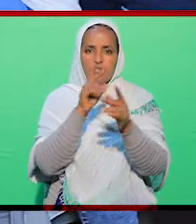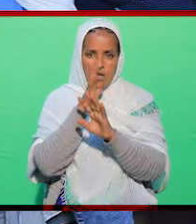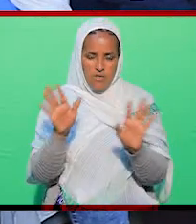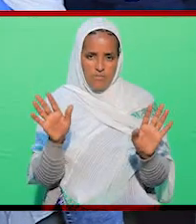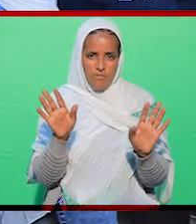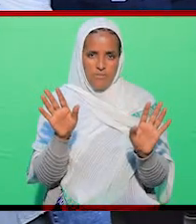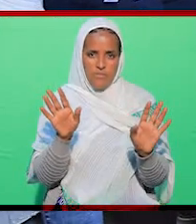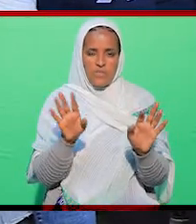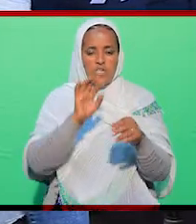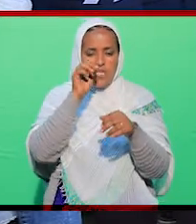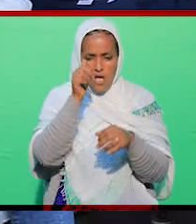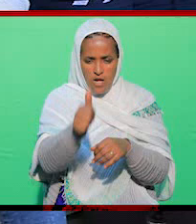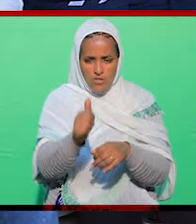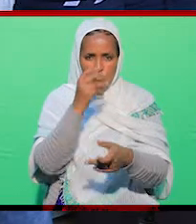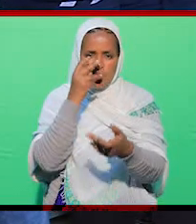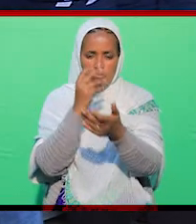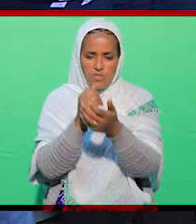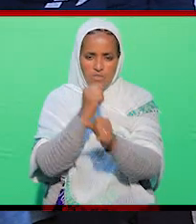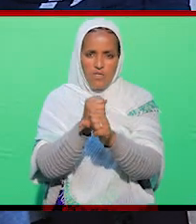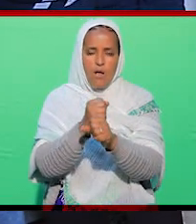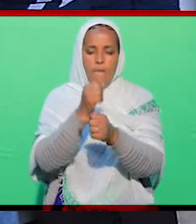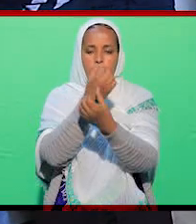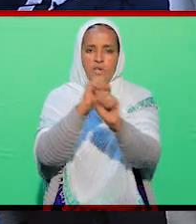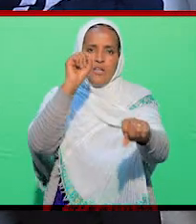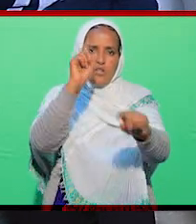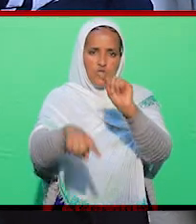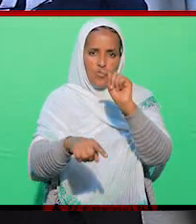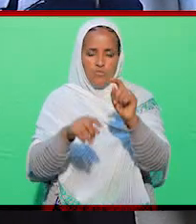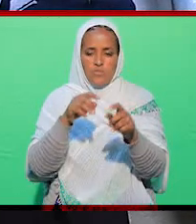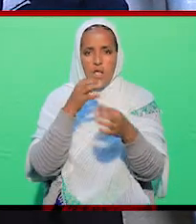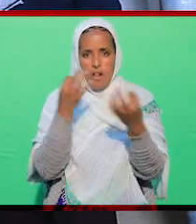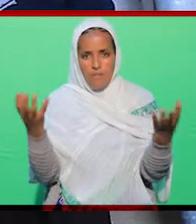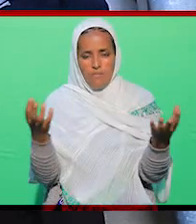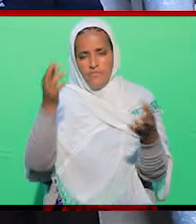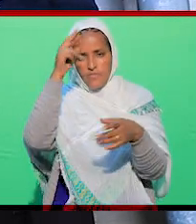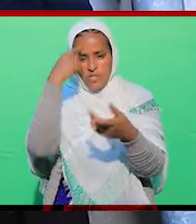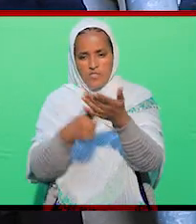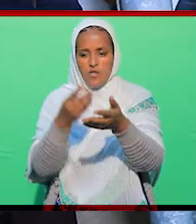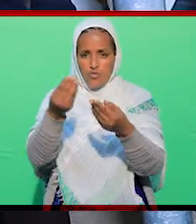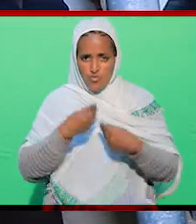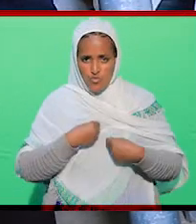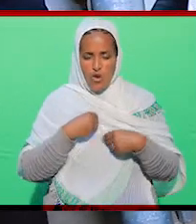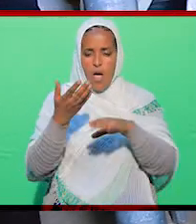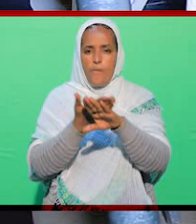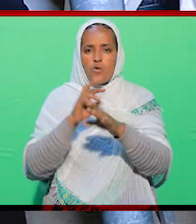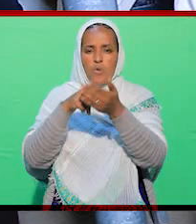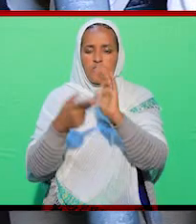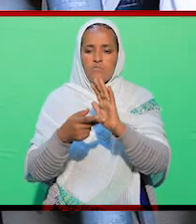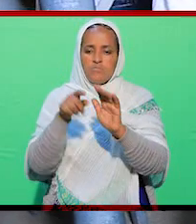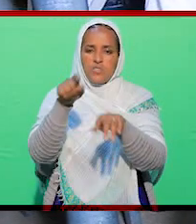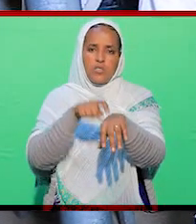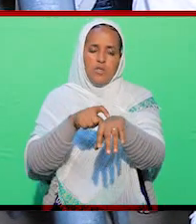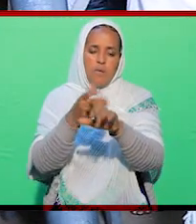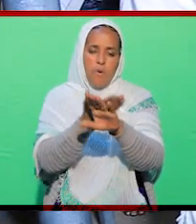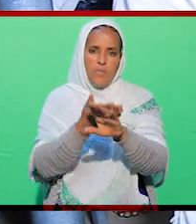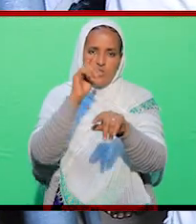ስለዚህ አልተሳካላቸውም። የራሳቸው ምግባር ሊያድን አልቻለም፣ ምግባር የላቸውምና። ከነዚያም ስጡን ማለትም አማልዱን ማለት